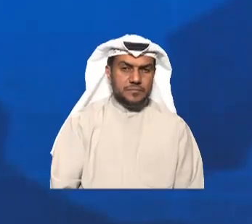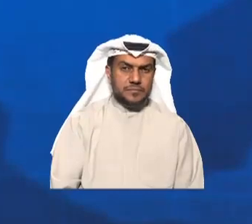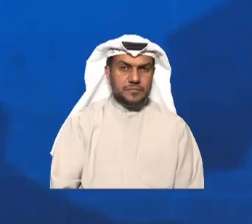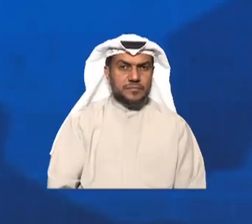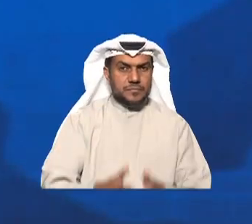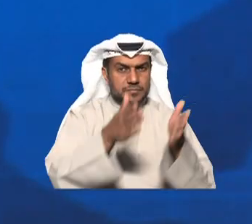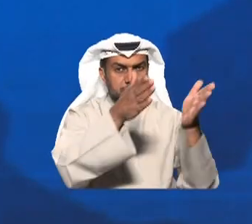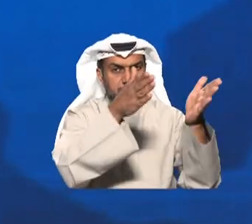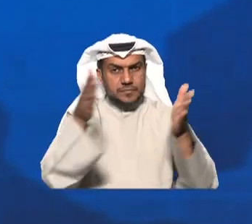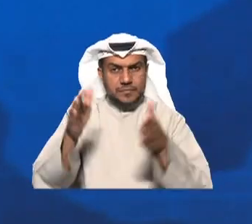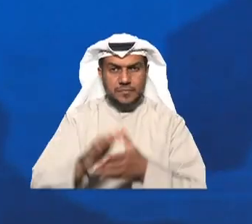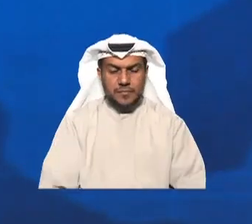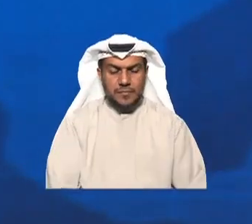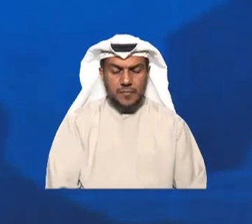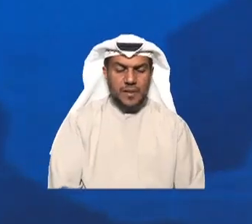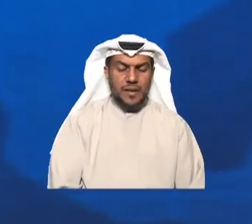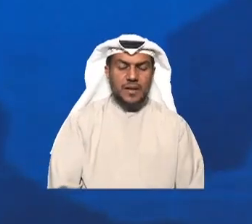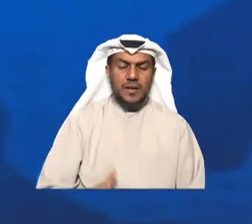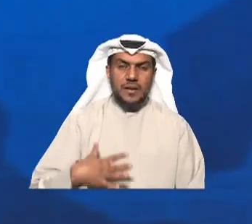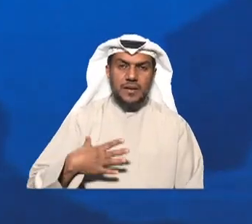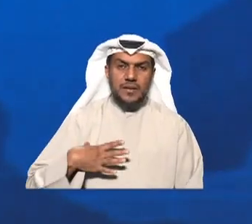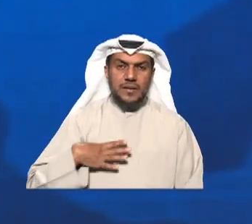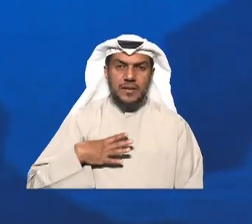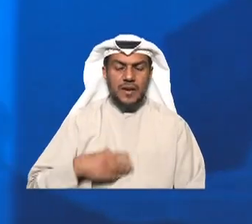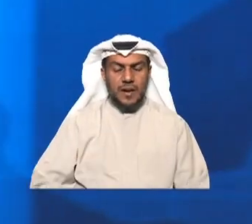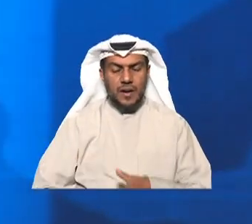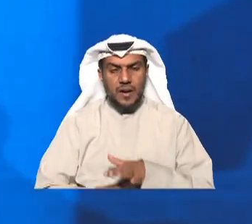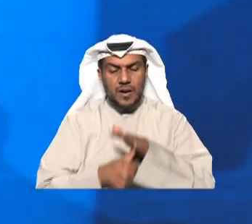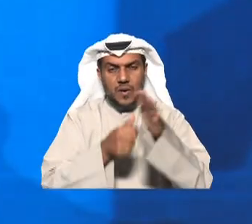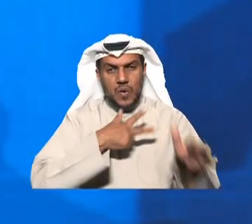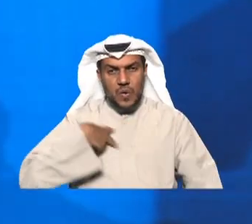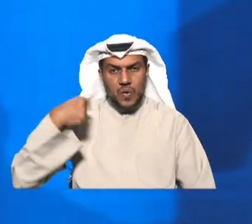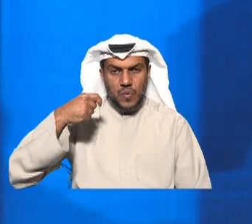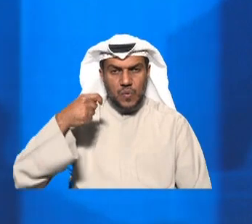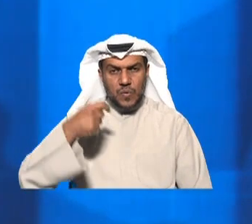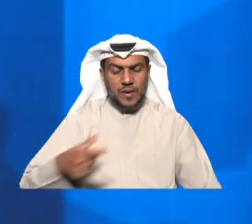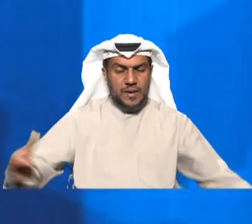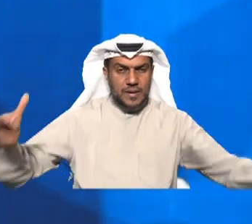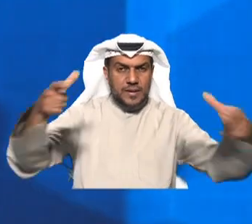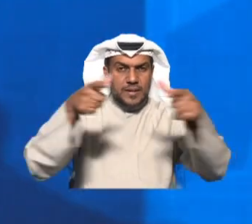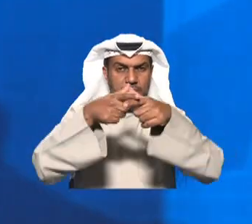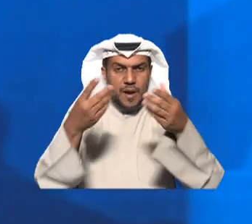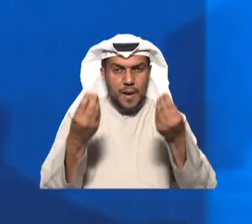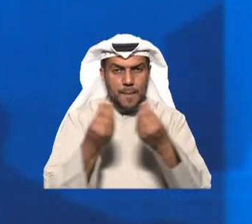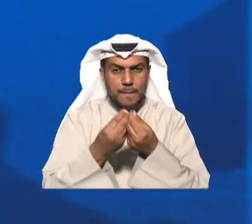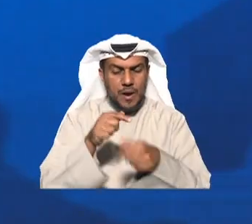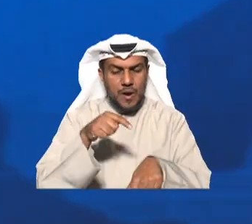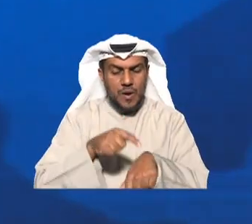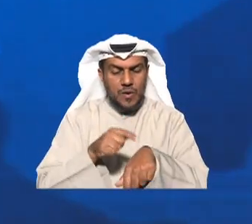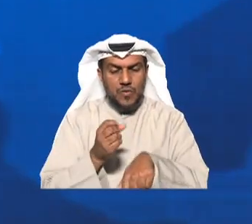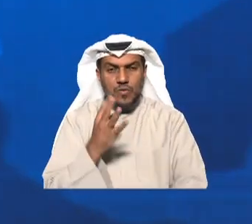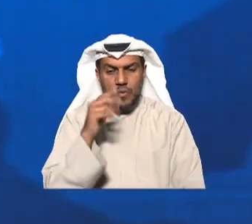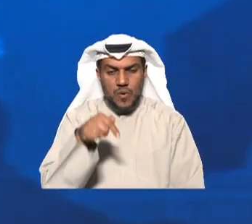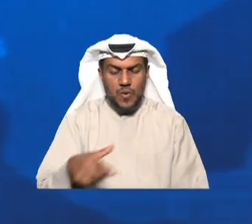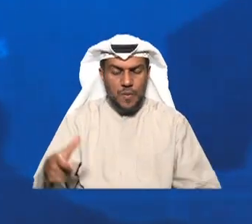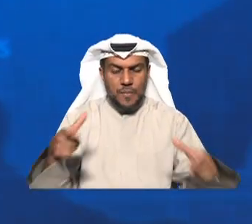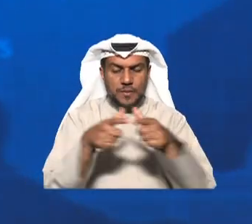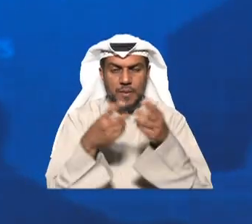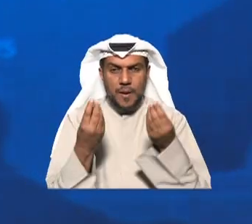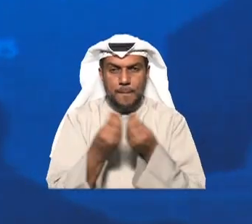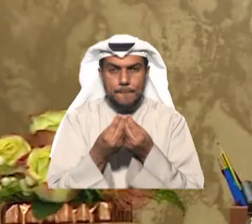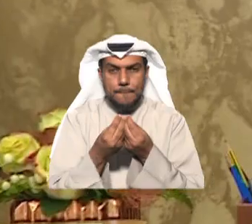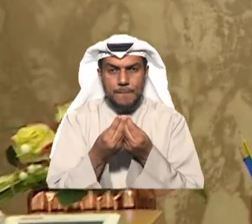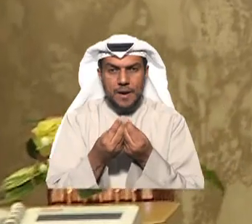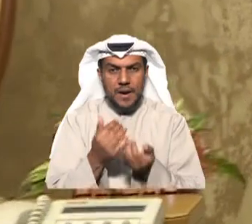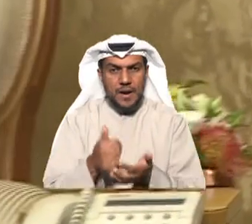استقبل سمو الشيخ صباح خالد الحامد الصباح رئيس مجلس الوزراء في قصر بيان اليوم رئيس مجلس العلاقات العربية